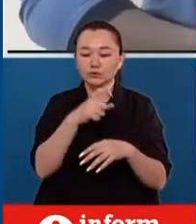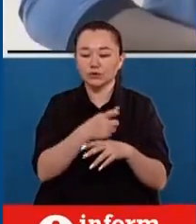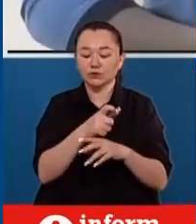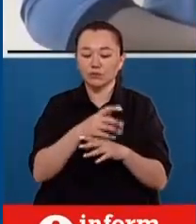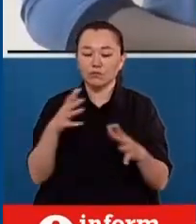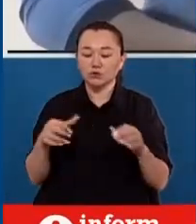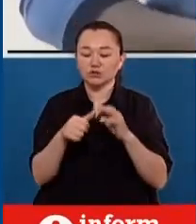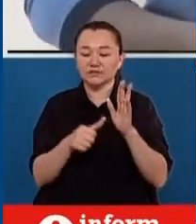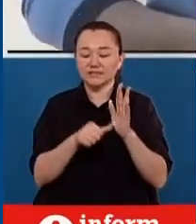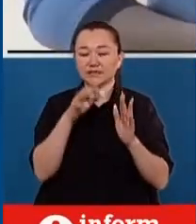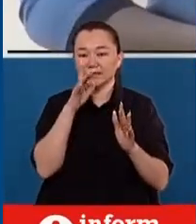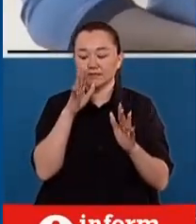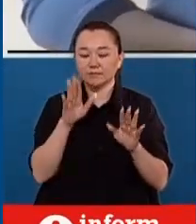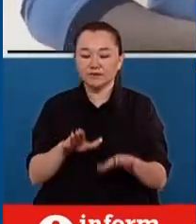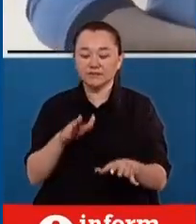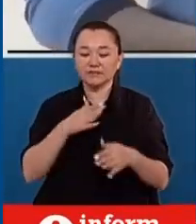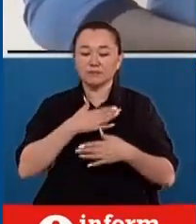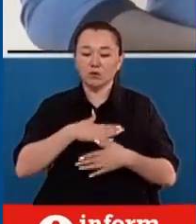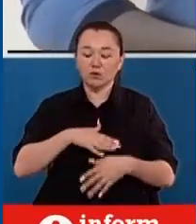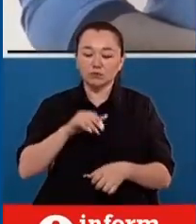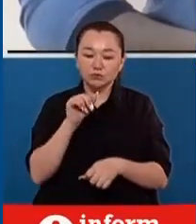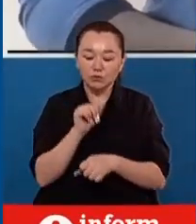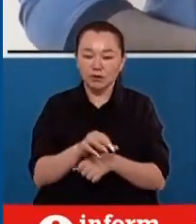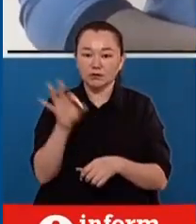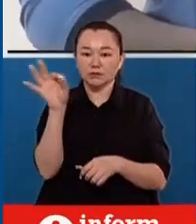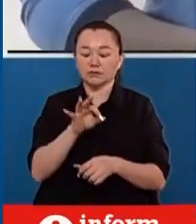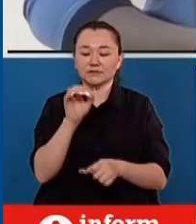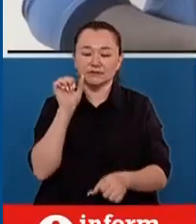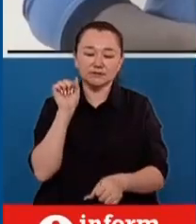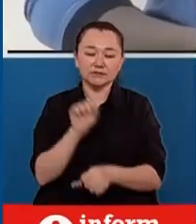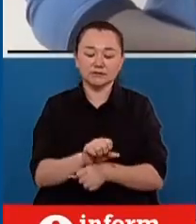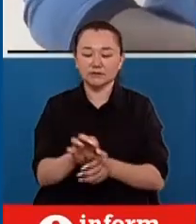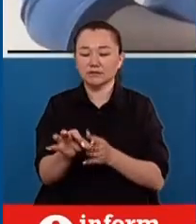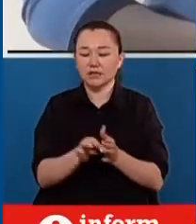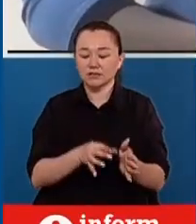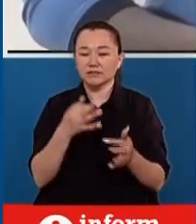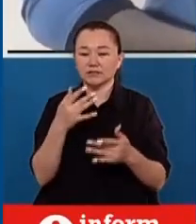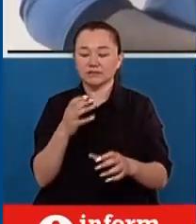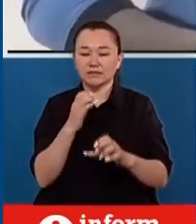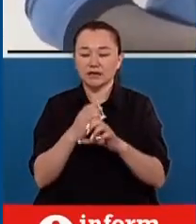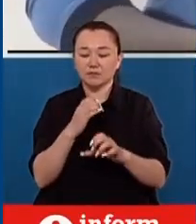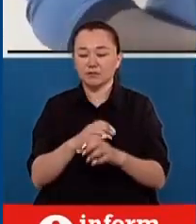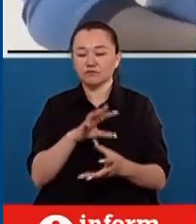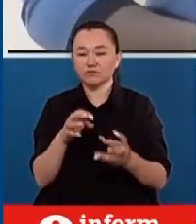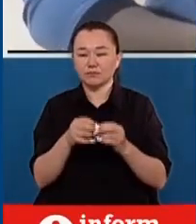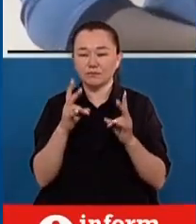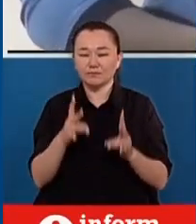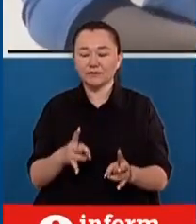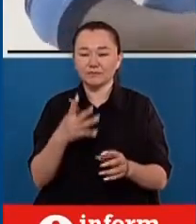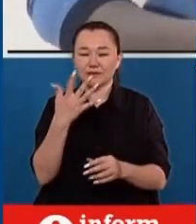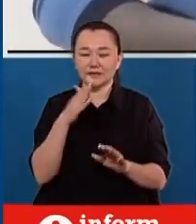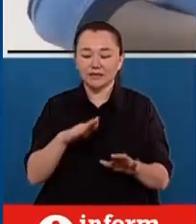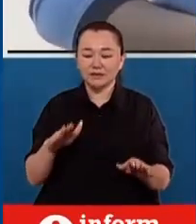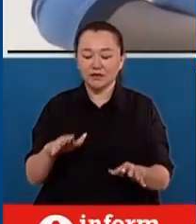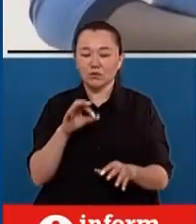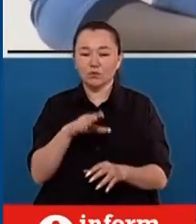более 16 лет. Вместо плавной остановки вдруг произошло резкое торможение нескольких кабин. В результате пострадали 5 детей в возрасте